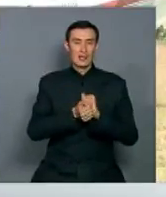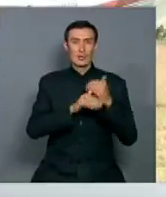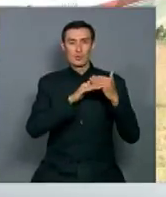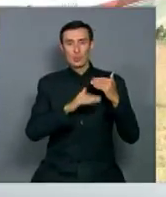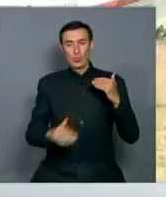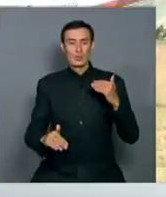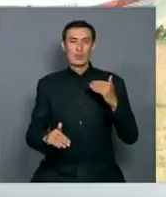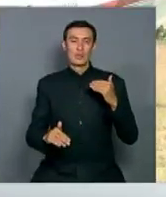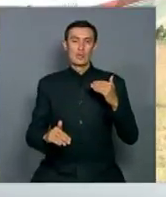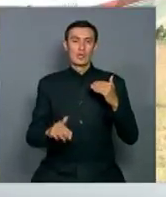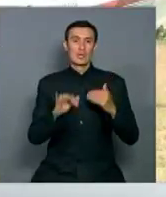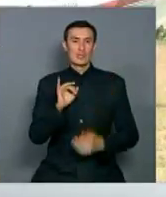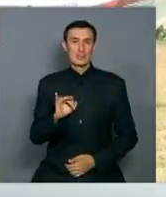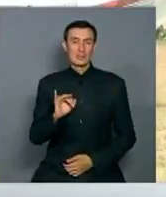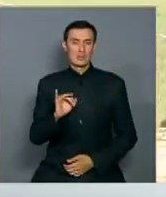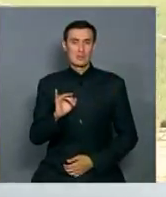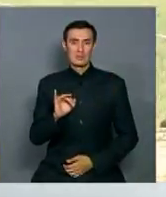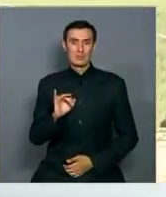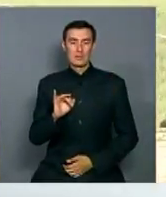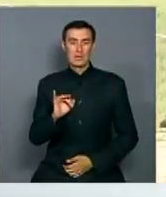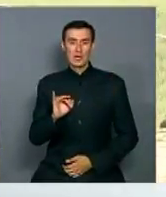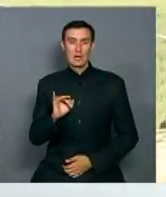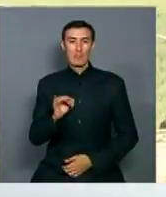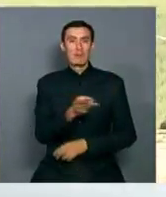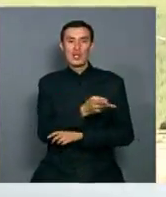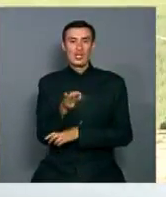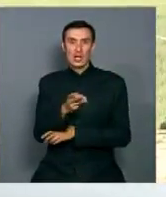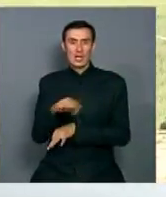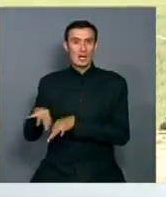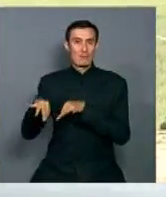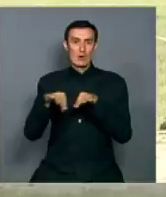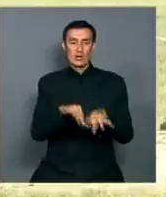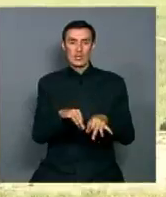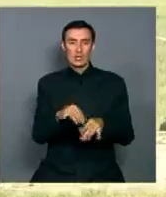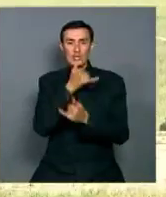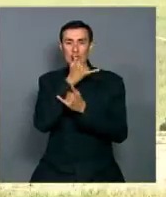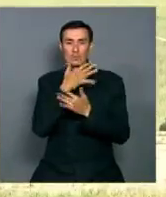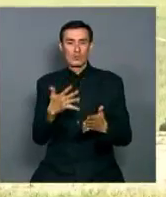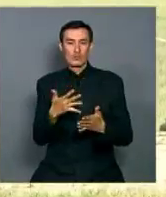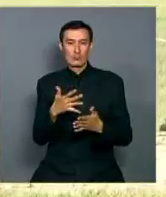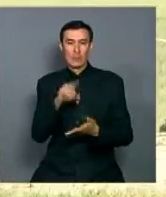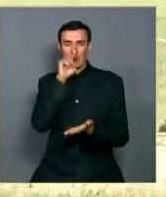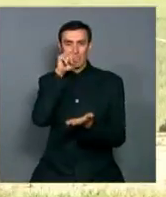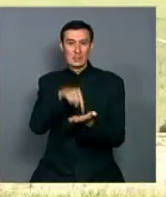крутосклонности. И пожарные машины, естественно, нигде практически пройти не могут.